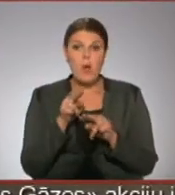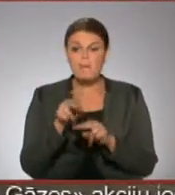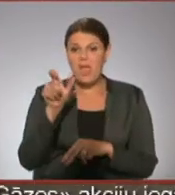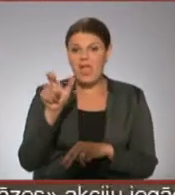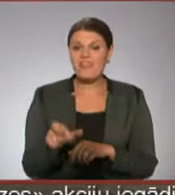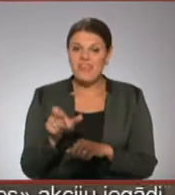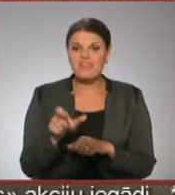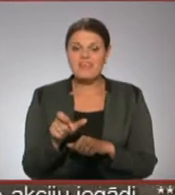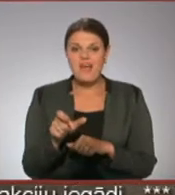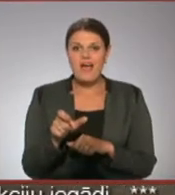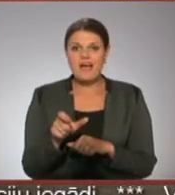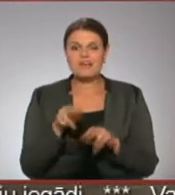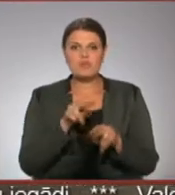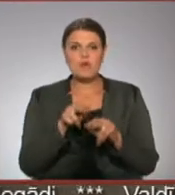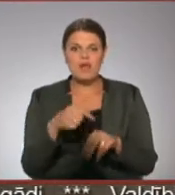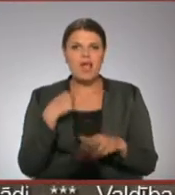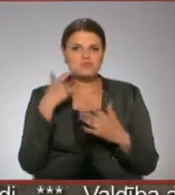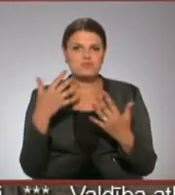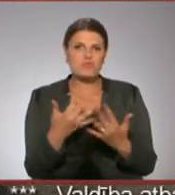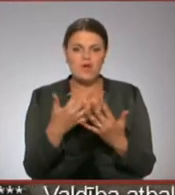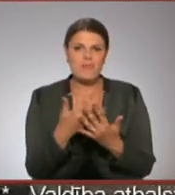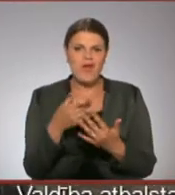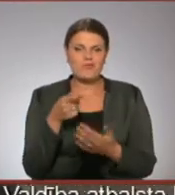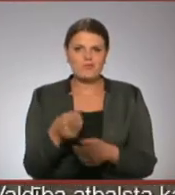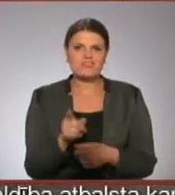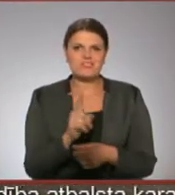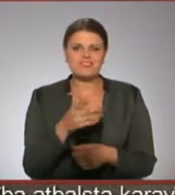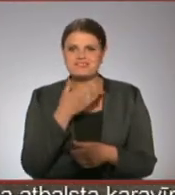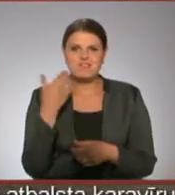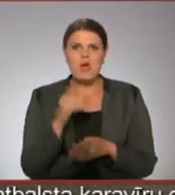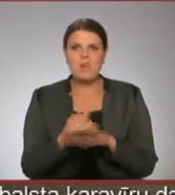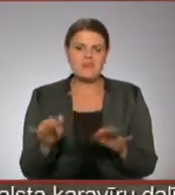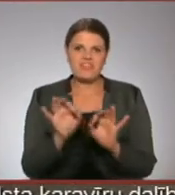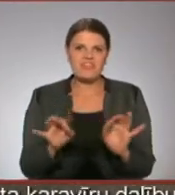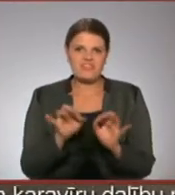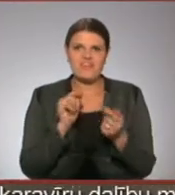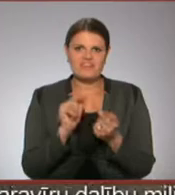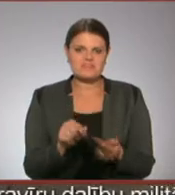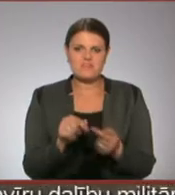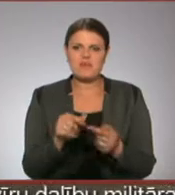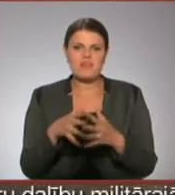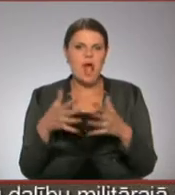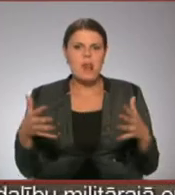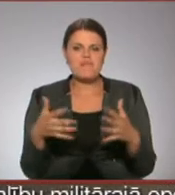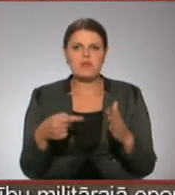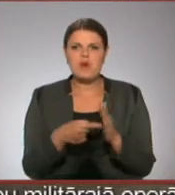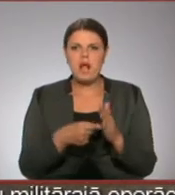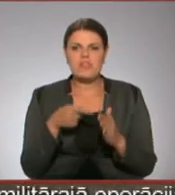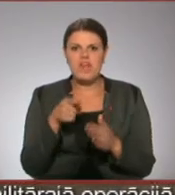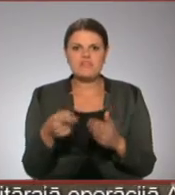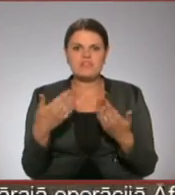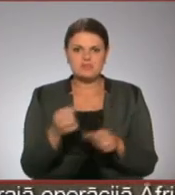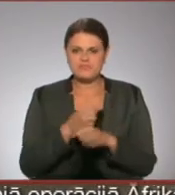mednieki nomedīt, es domāju, ka tas tur ir... Nav pilnīgi nekas par to vairumu, kādā vairumā viņas